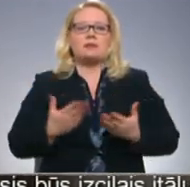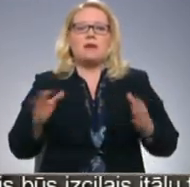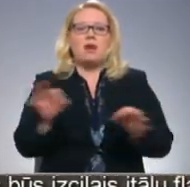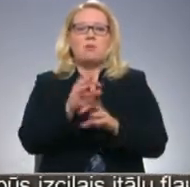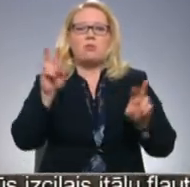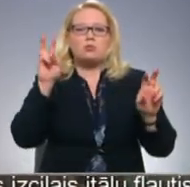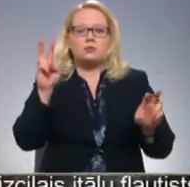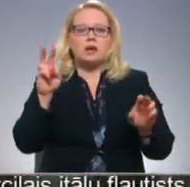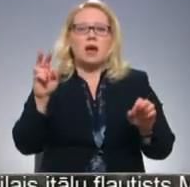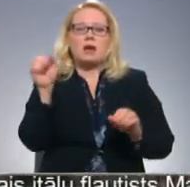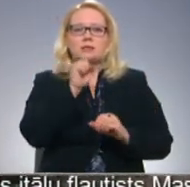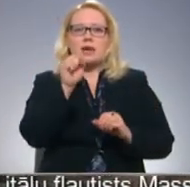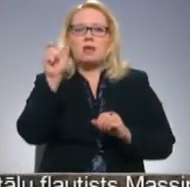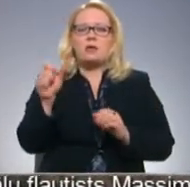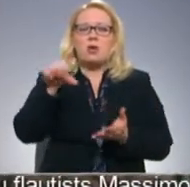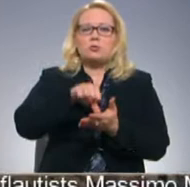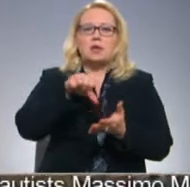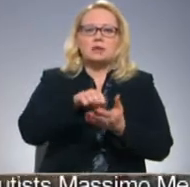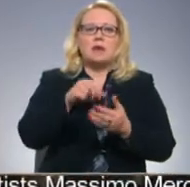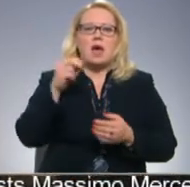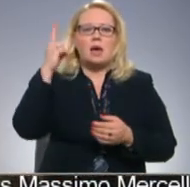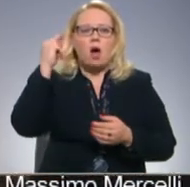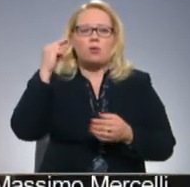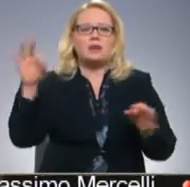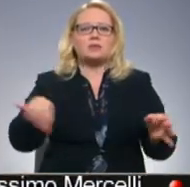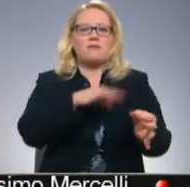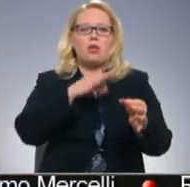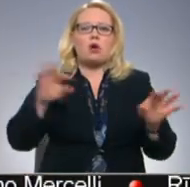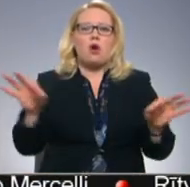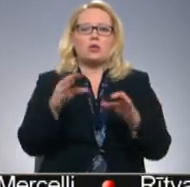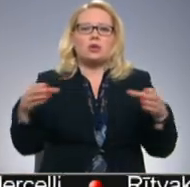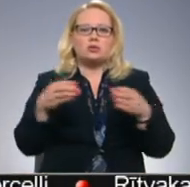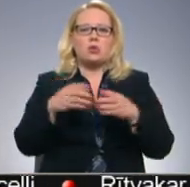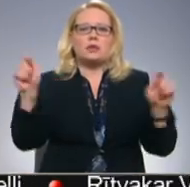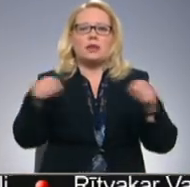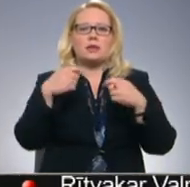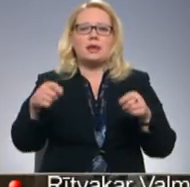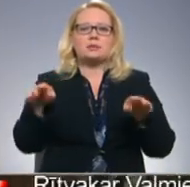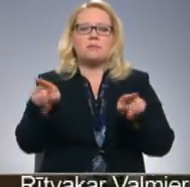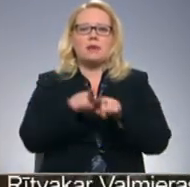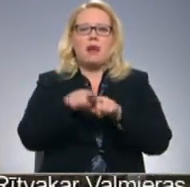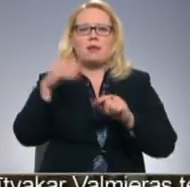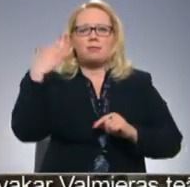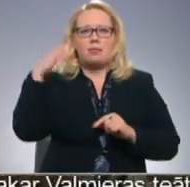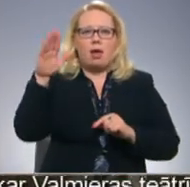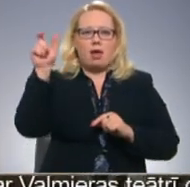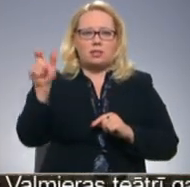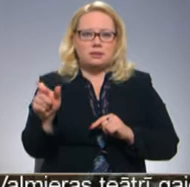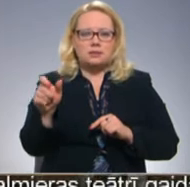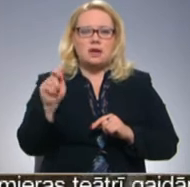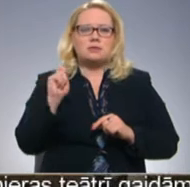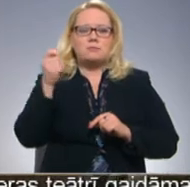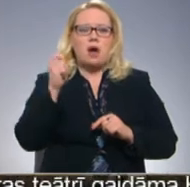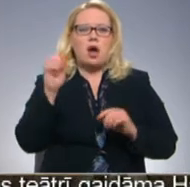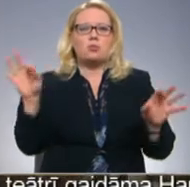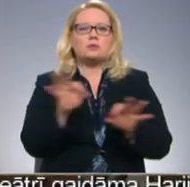José Carreras uzstāsies kopā ar Kaunas simfonisko orķestri, kuru diriģēs dziedātāja brāļadēls maestro Dāvids Himeness Carreras. Spāņu